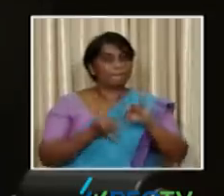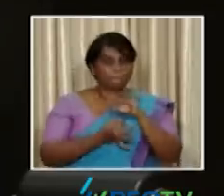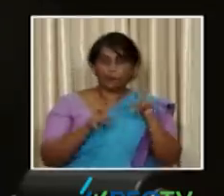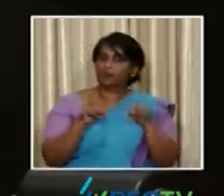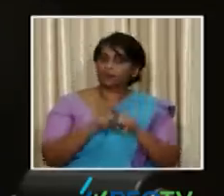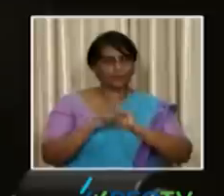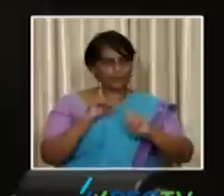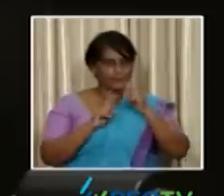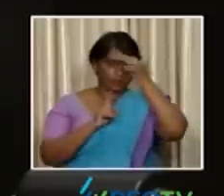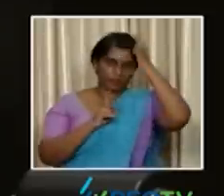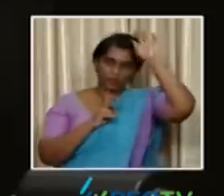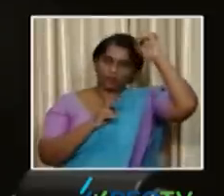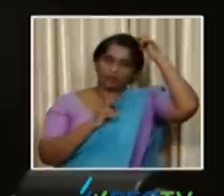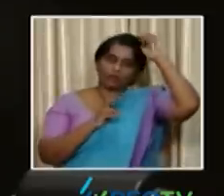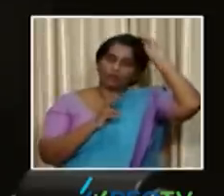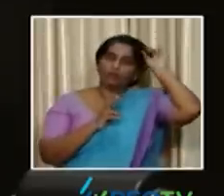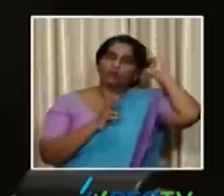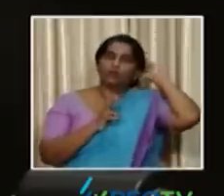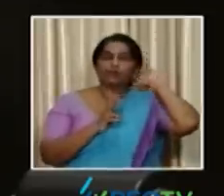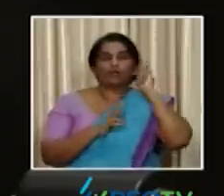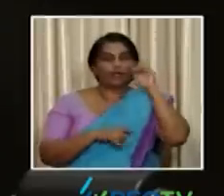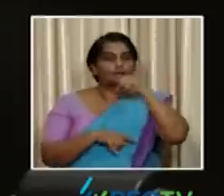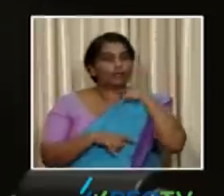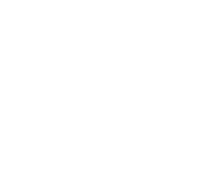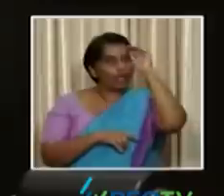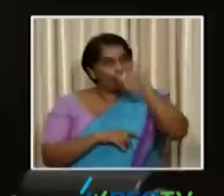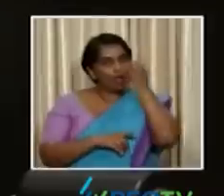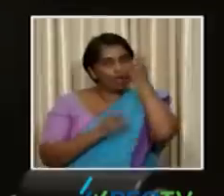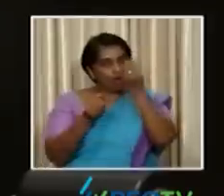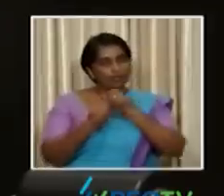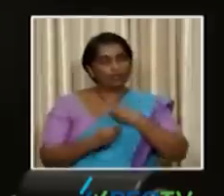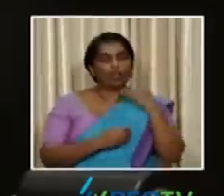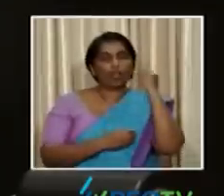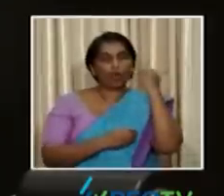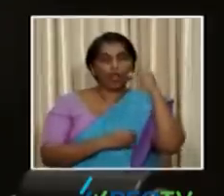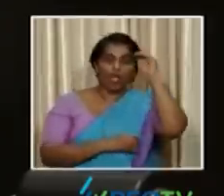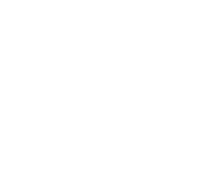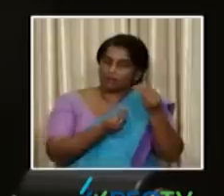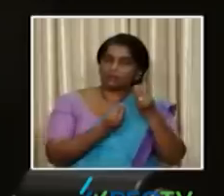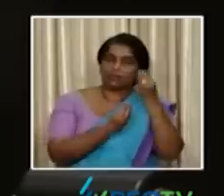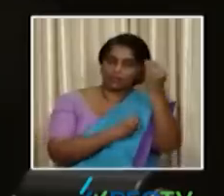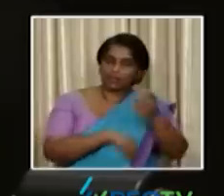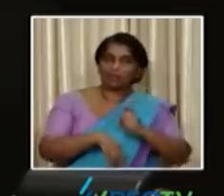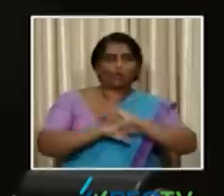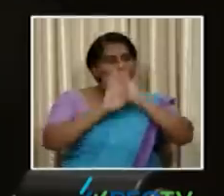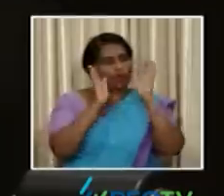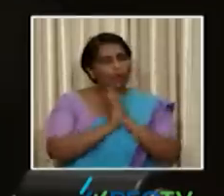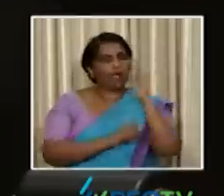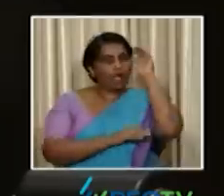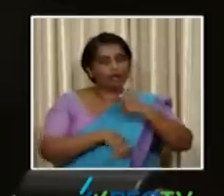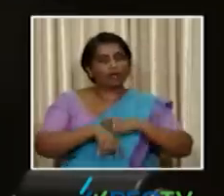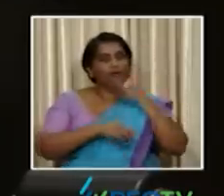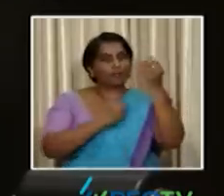තමයි පාර්ලිමේන්තුවේ ඕනනම් රතු වලින්ටත් අදහස් ප්‍රකාශ කරන්න දුන්නා, නිල් පාට කොළ පාට වලින්ටත් අවස්ථාව දුන්නා, හැමාලියෙකුටම අවස්ථාව